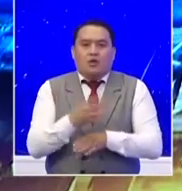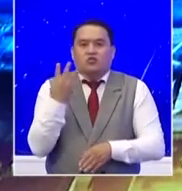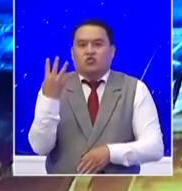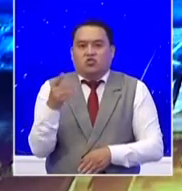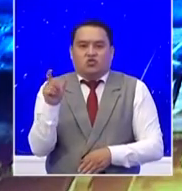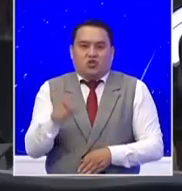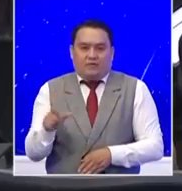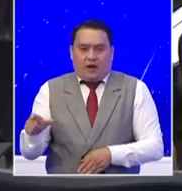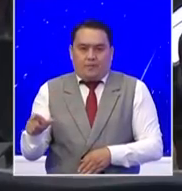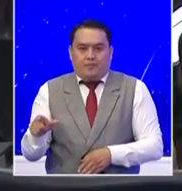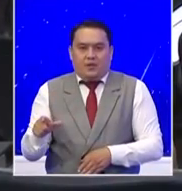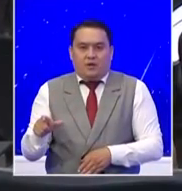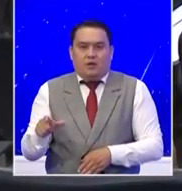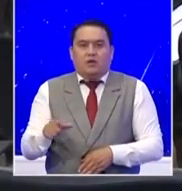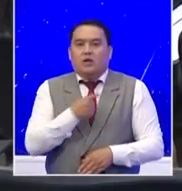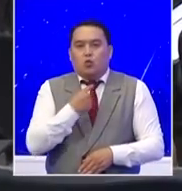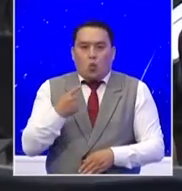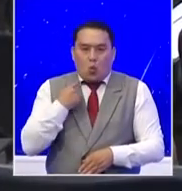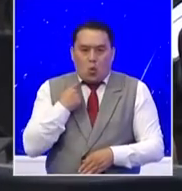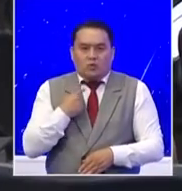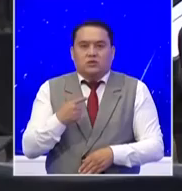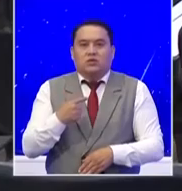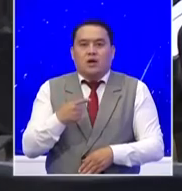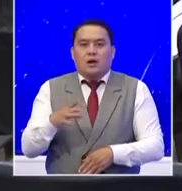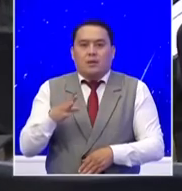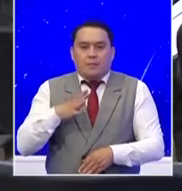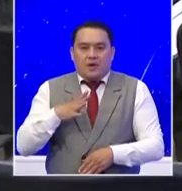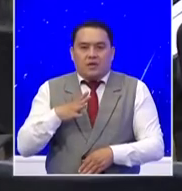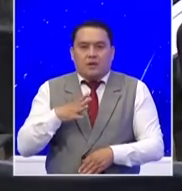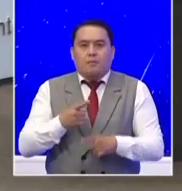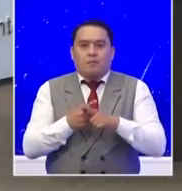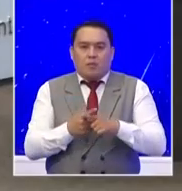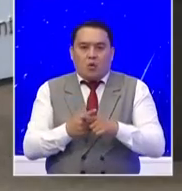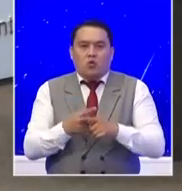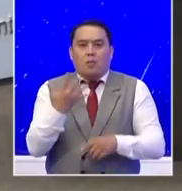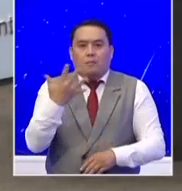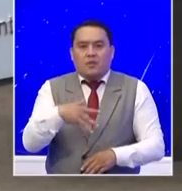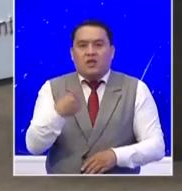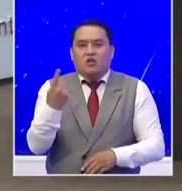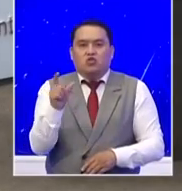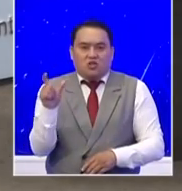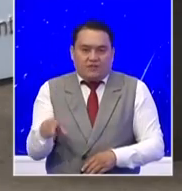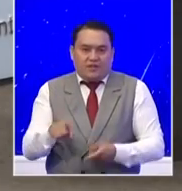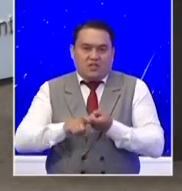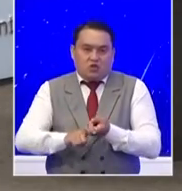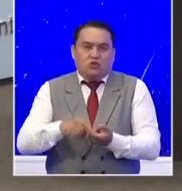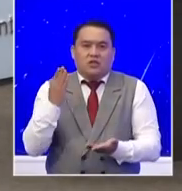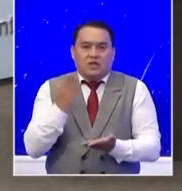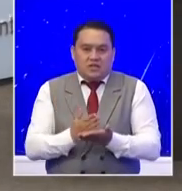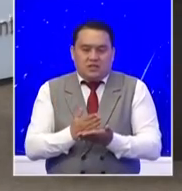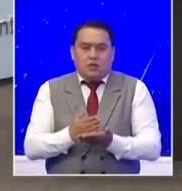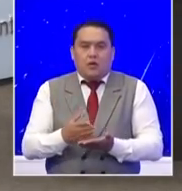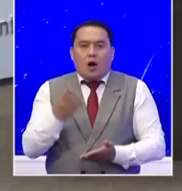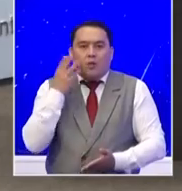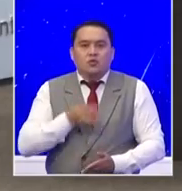4 заболевших. И теперь в областном центре ПЦР-тесты оказались положительными у 51 человека. Всего по области